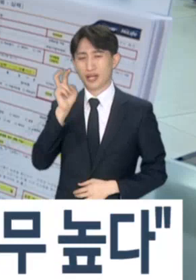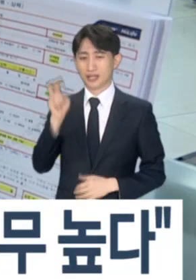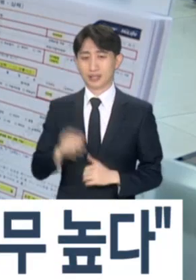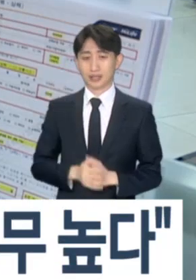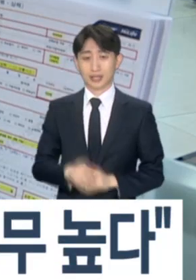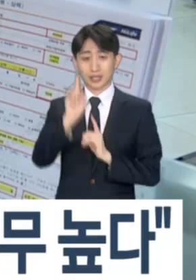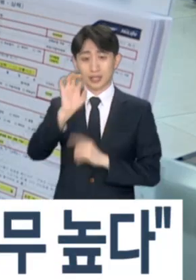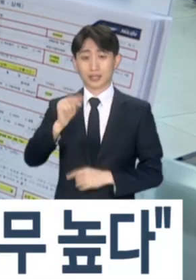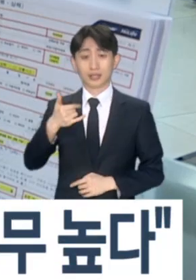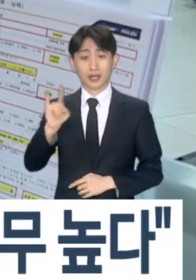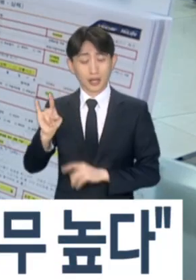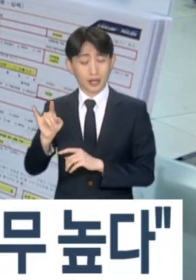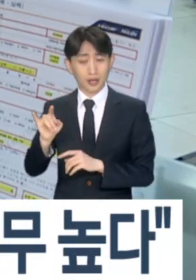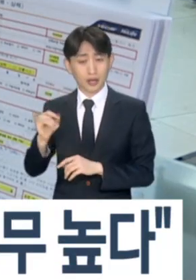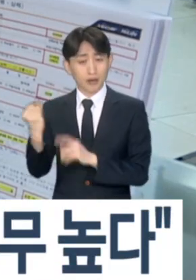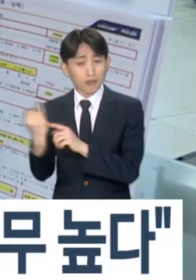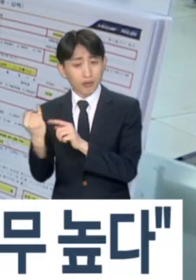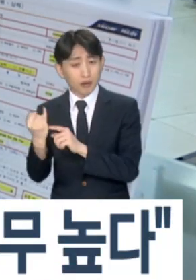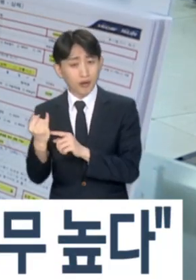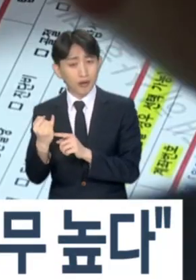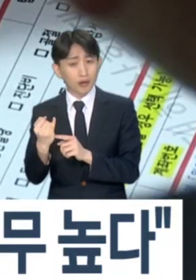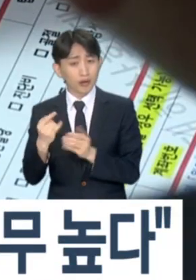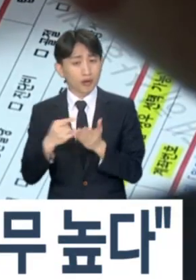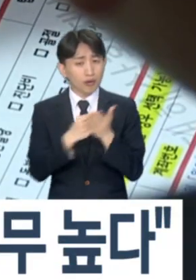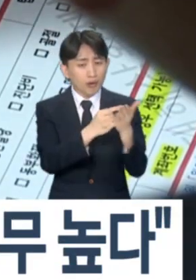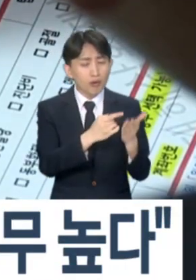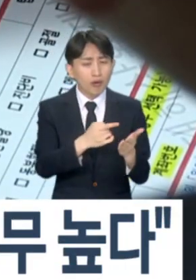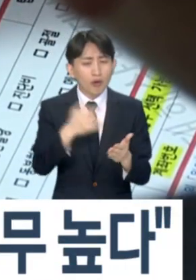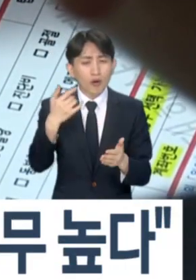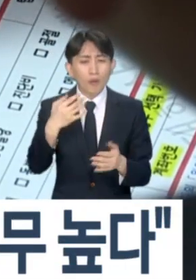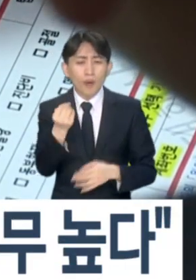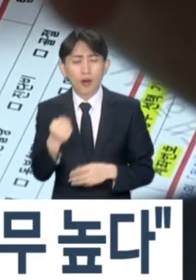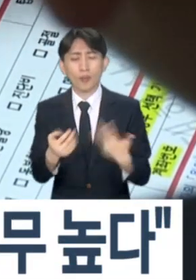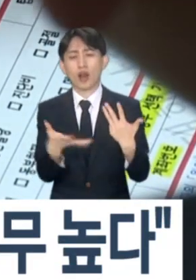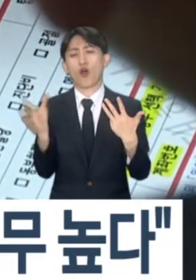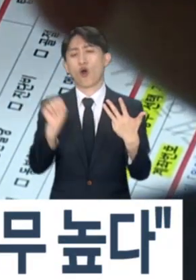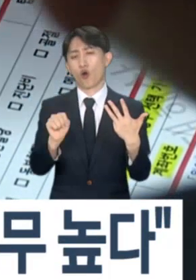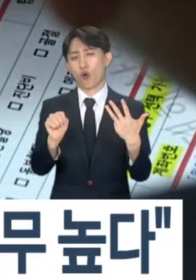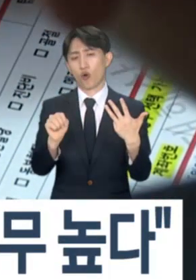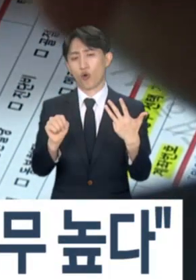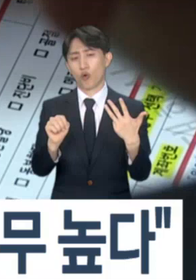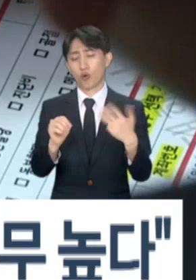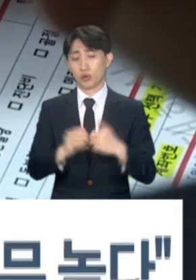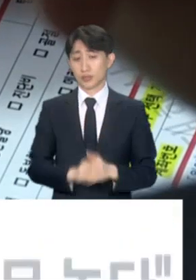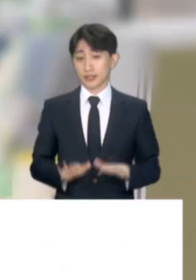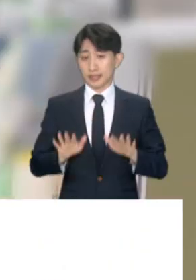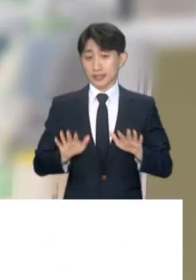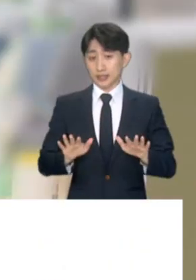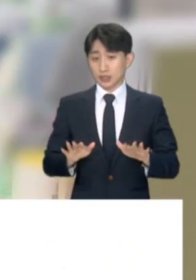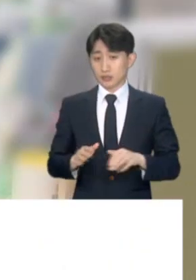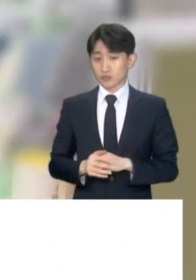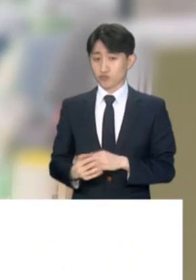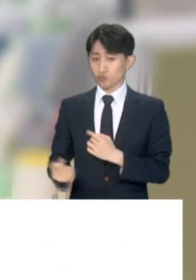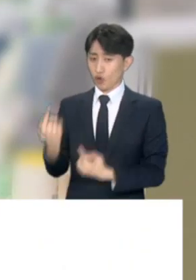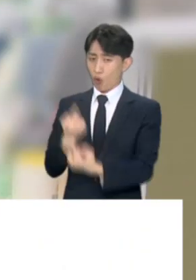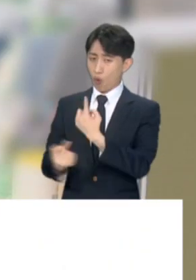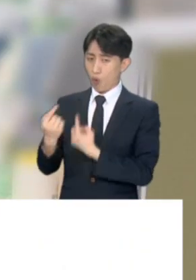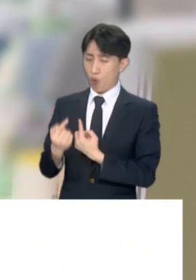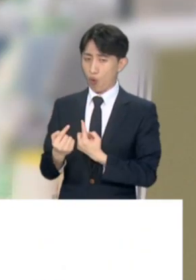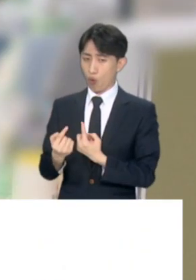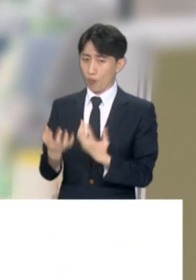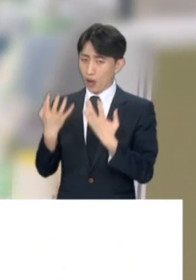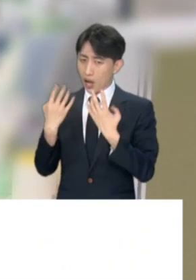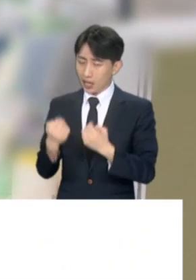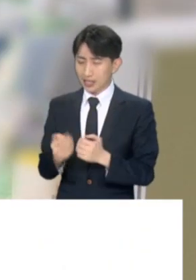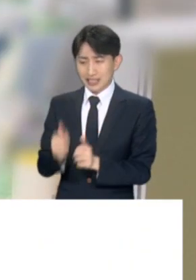이은혜가 청구했던 보험금도 이 기준을 한참 밑도는 8억 원이었습니다. 너무 이제 이게 건수가 많게 되면 이제